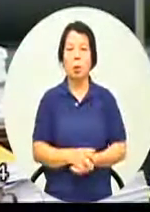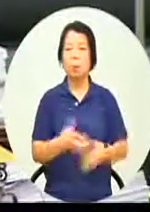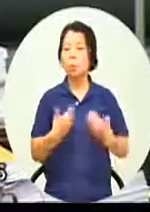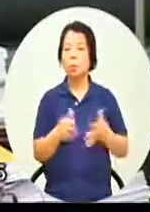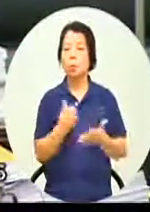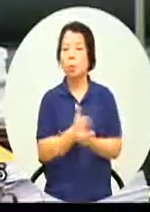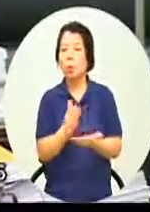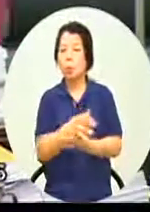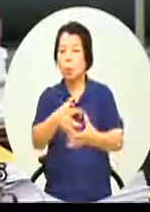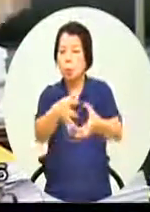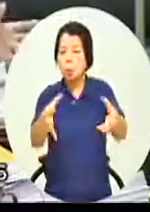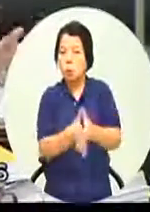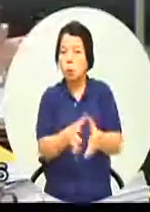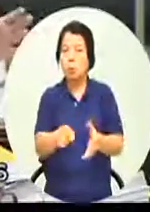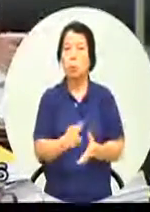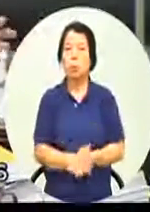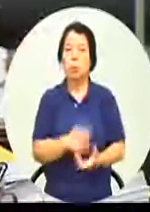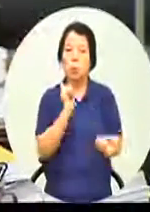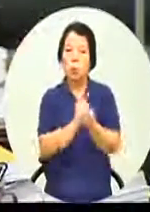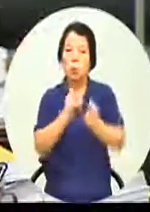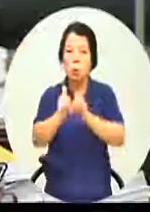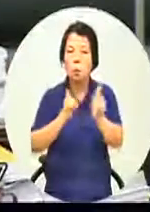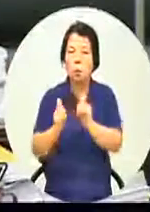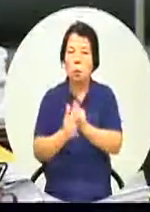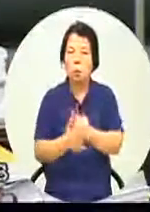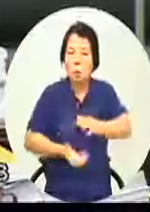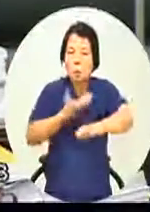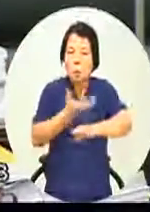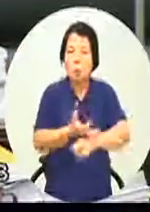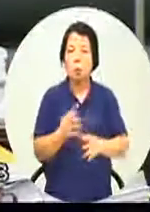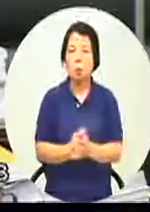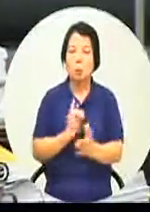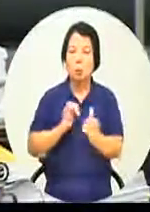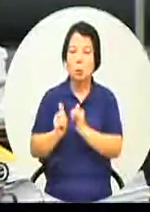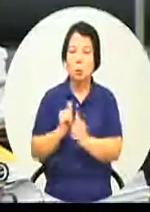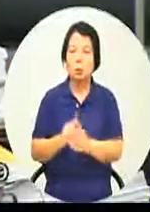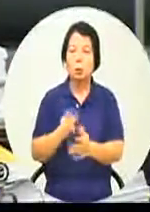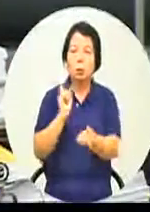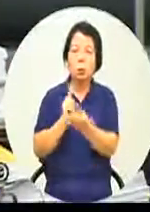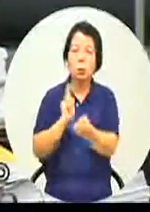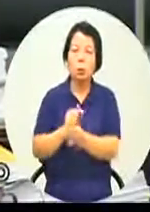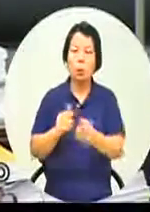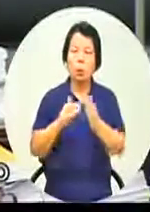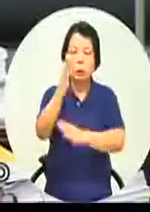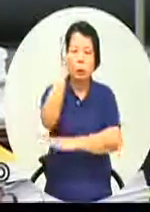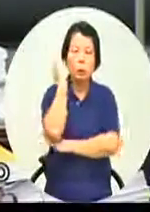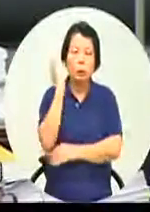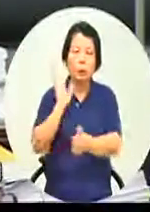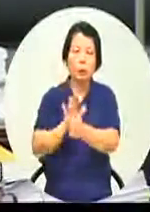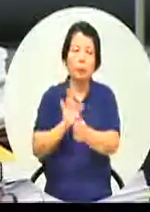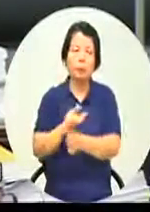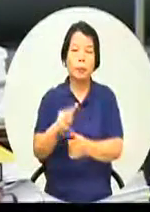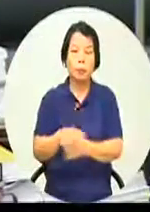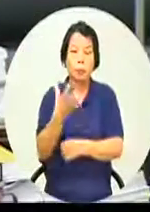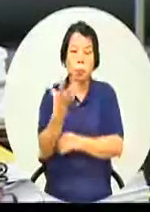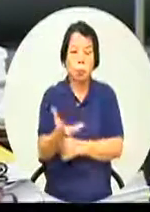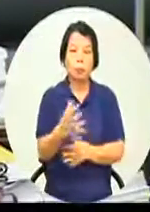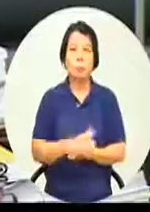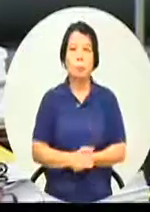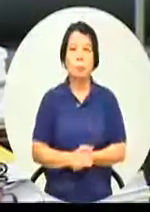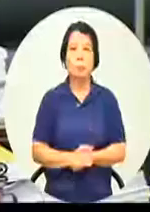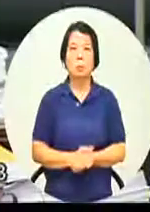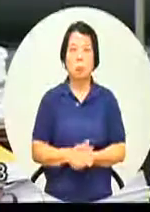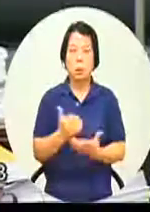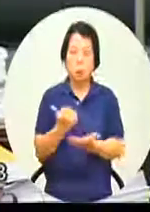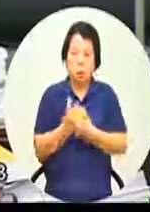团体，因为这个团体他对社会的付出，还有对于我们局里的帮助，并不是少于其他的人。所以请